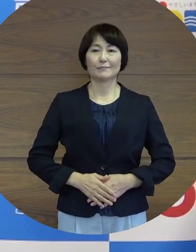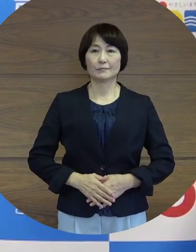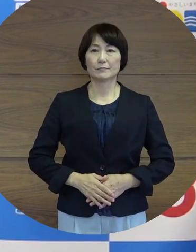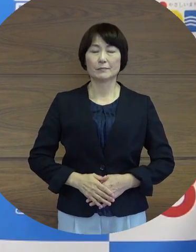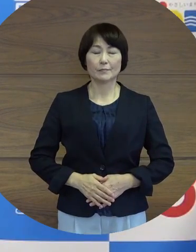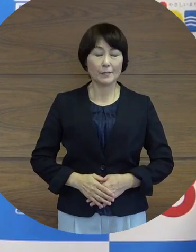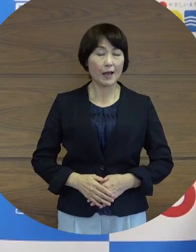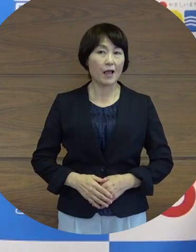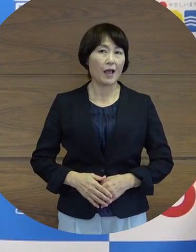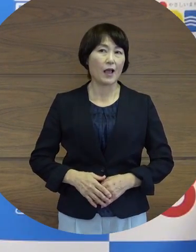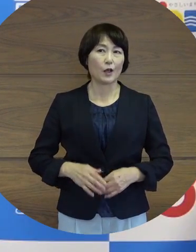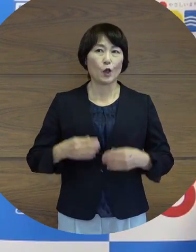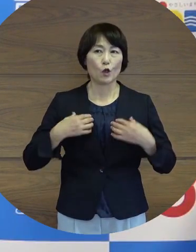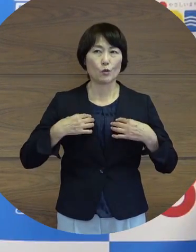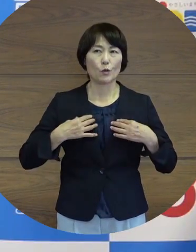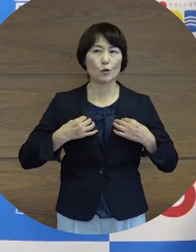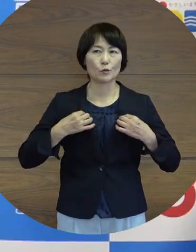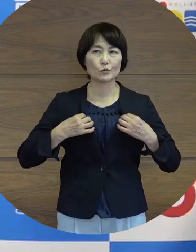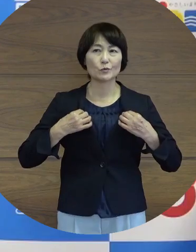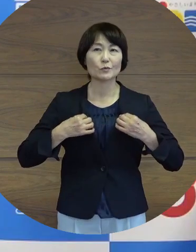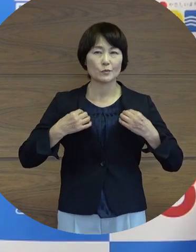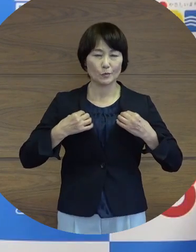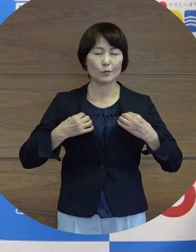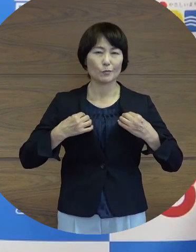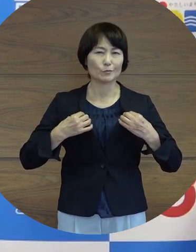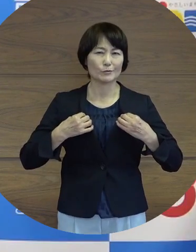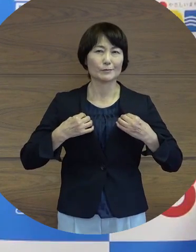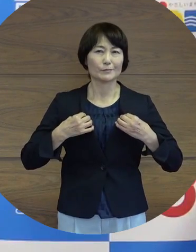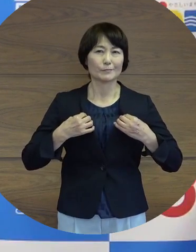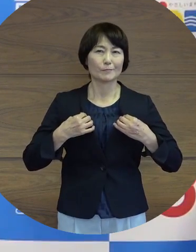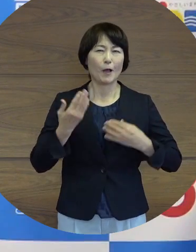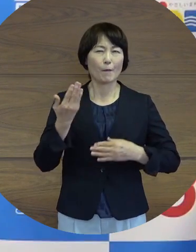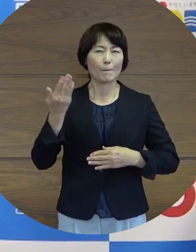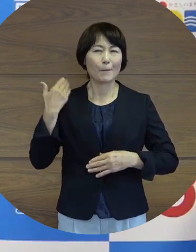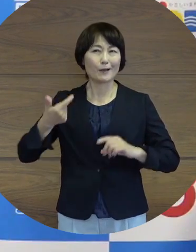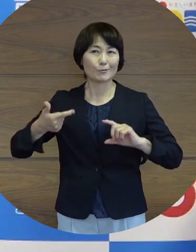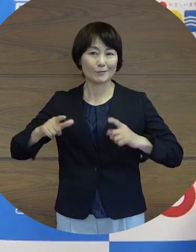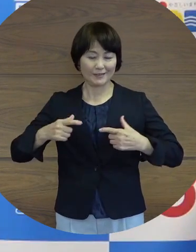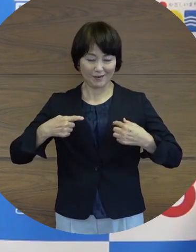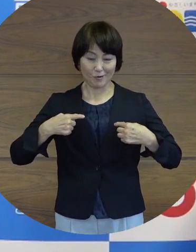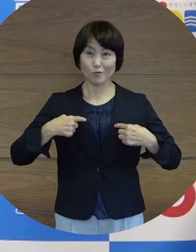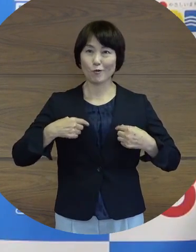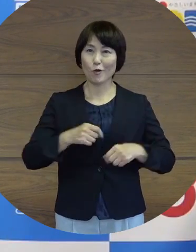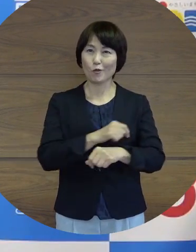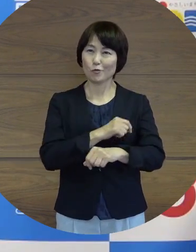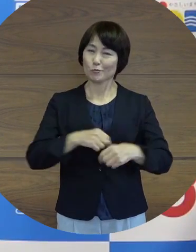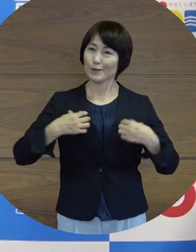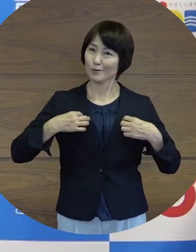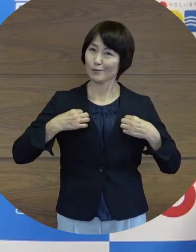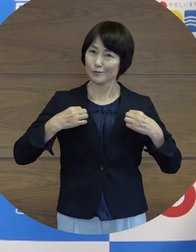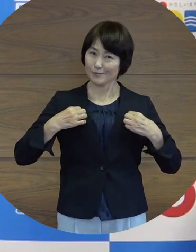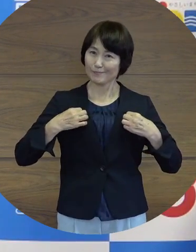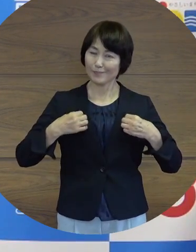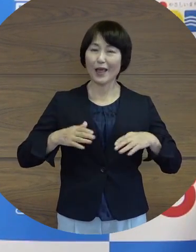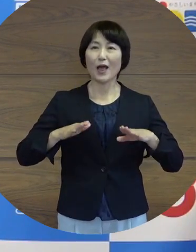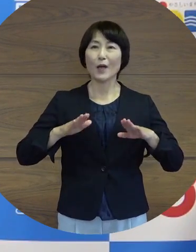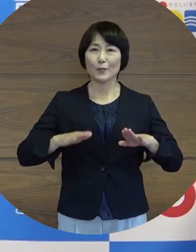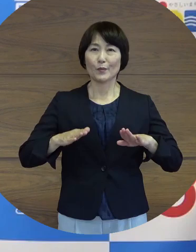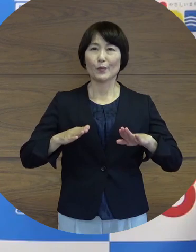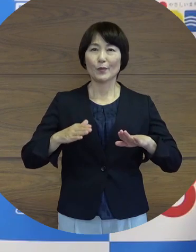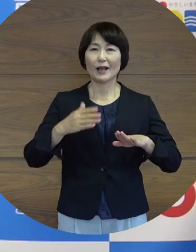し、ユニフォームが、違うわけですけれども、今回は、今回の市長ニュース